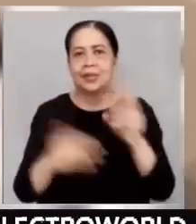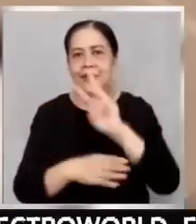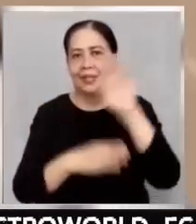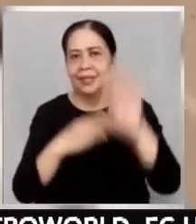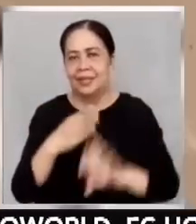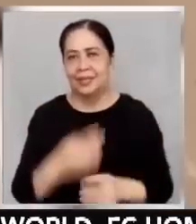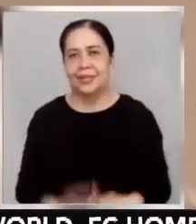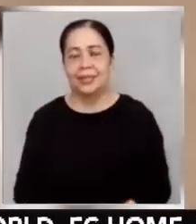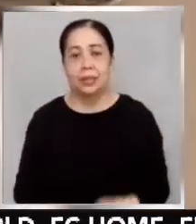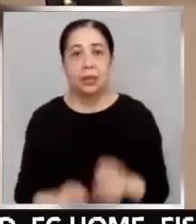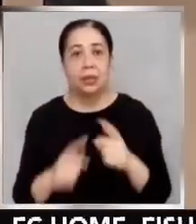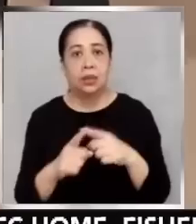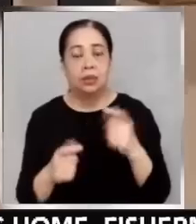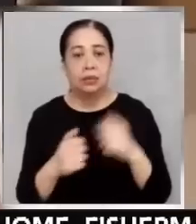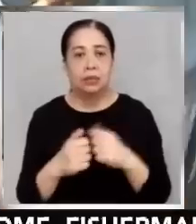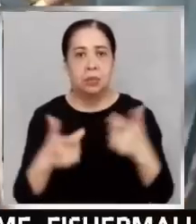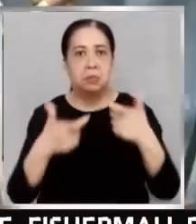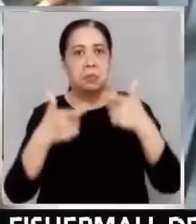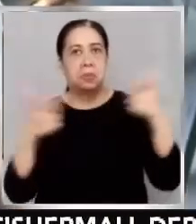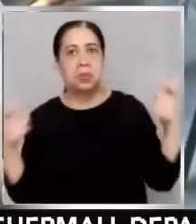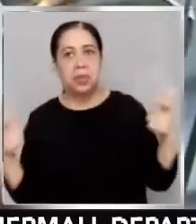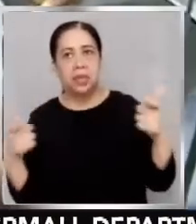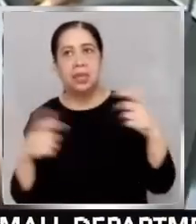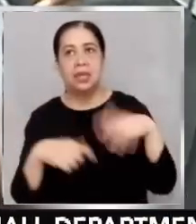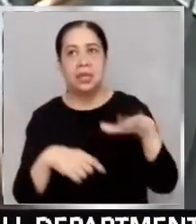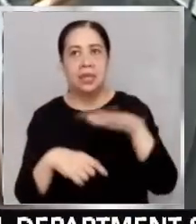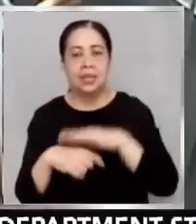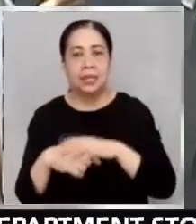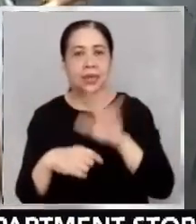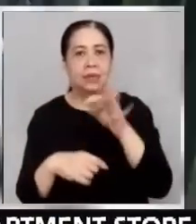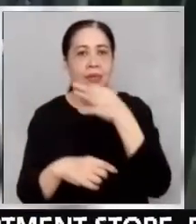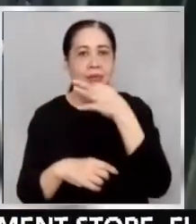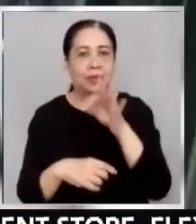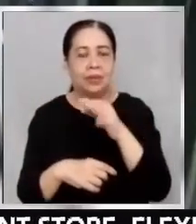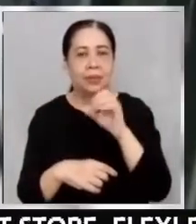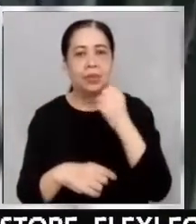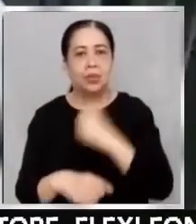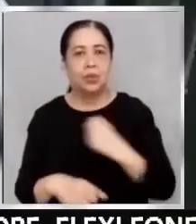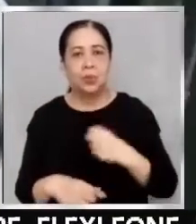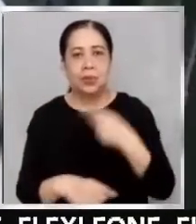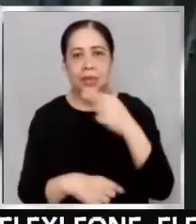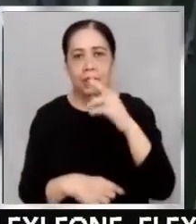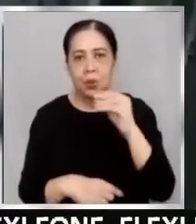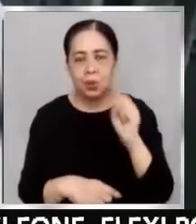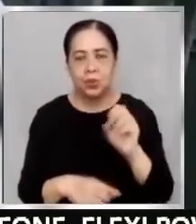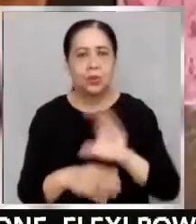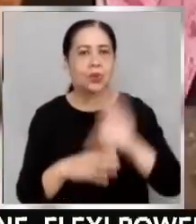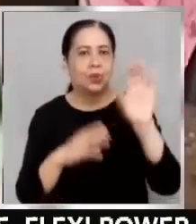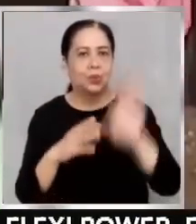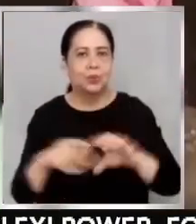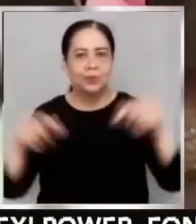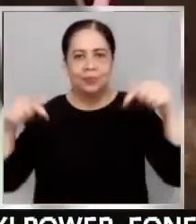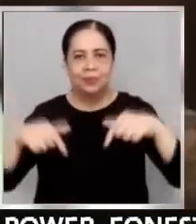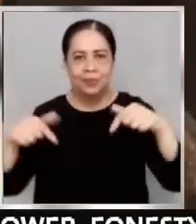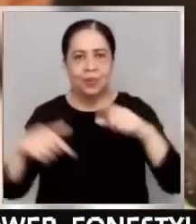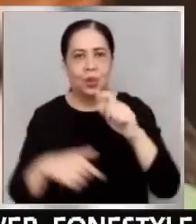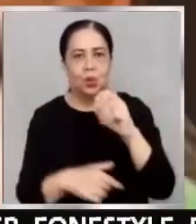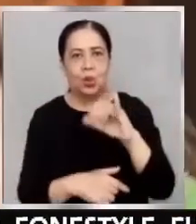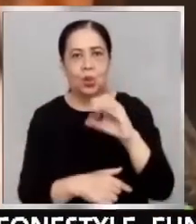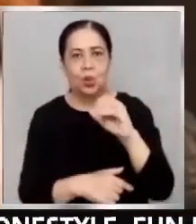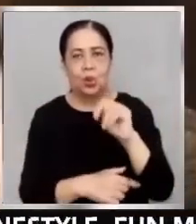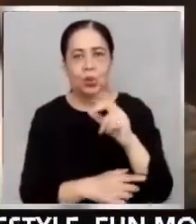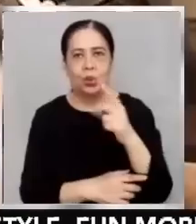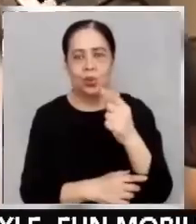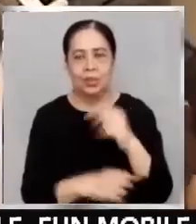sa life-size Funko Pops hanggang sa inyong favorite superheroes, kumpleto yan sa ToyCon 20. Sa unang araw pa nga lang